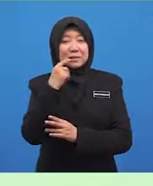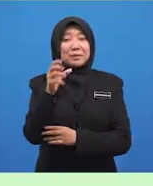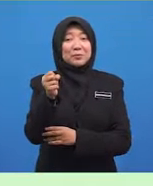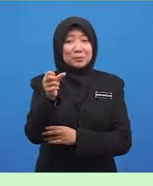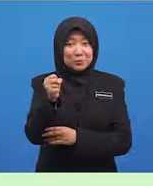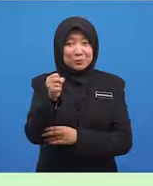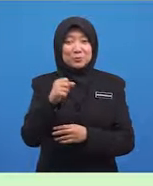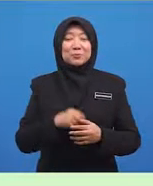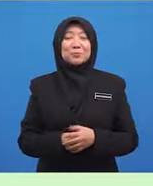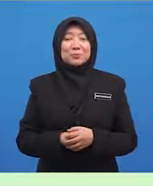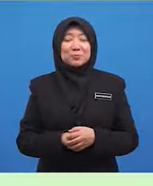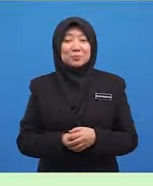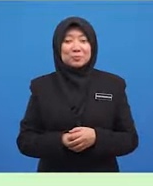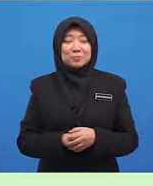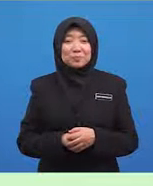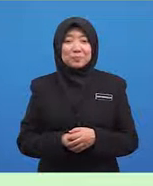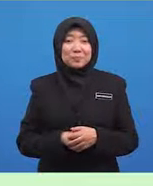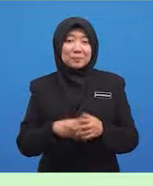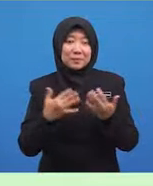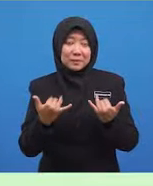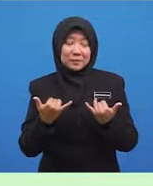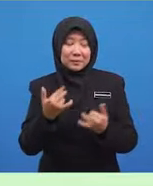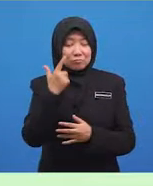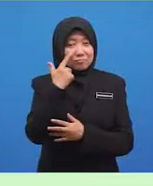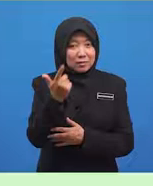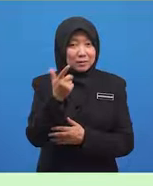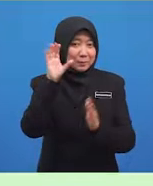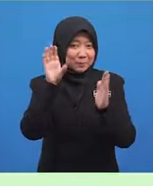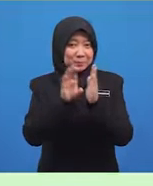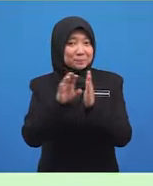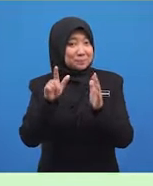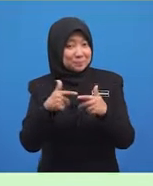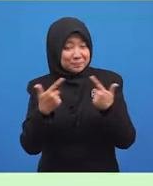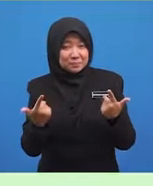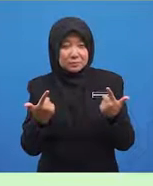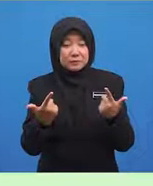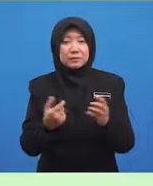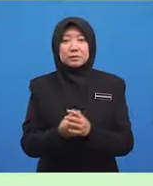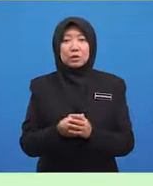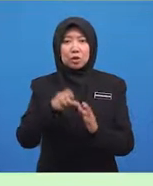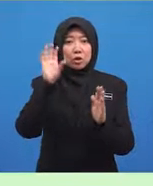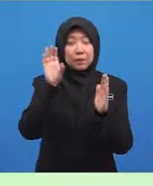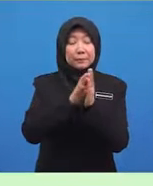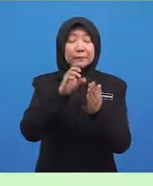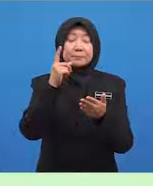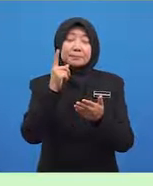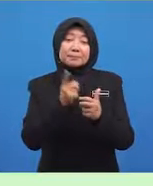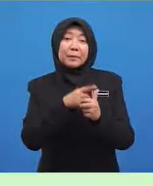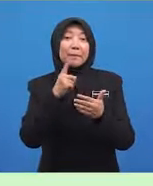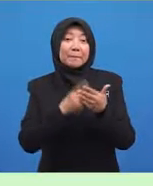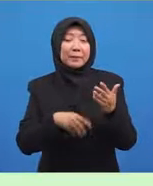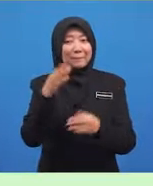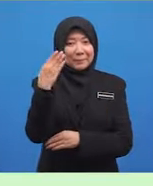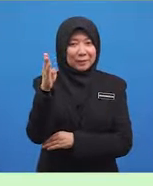susu. Kita lihat gambar seterusnya. Gambar yang pertama ialah